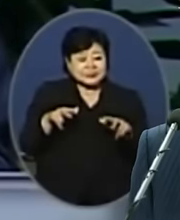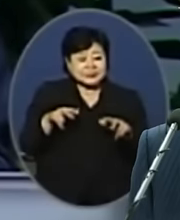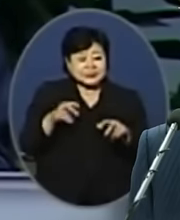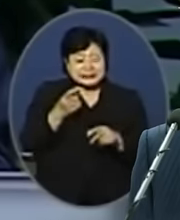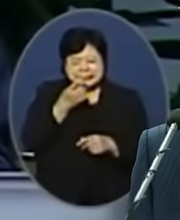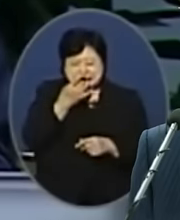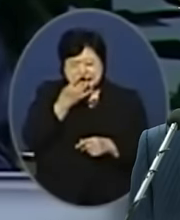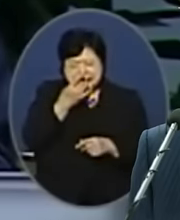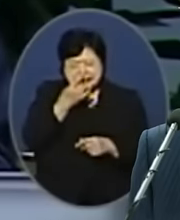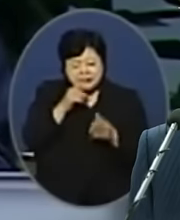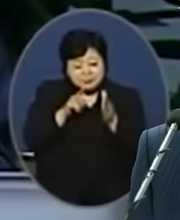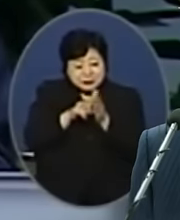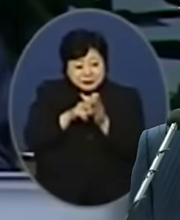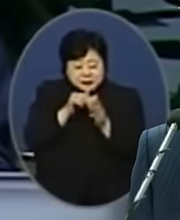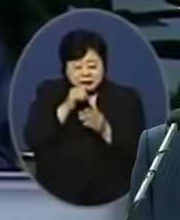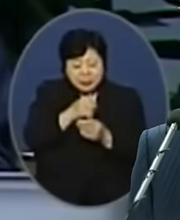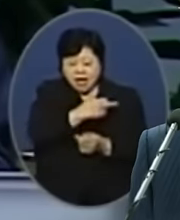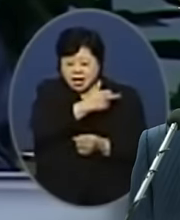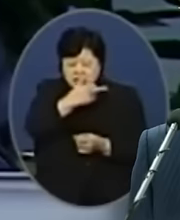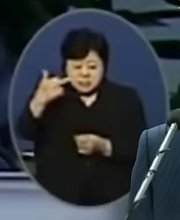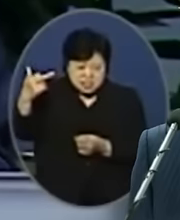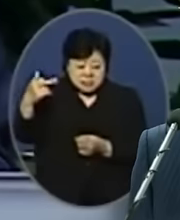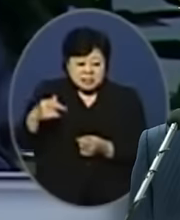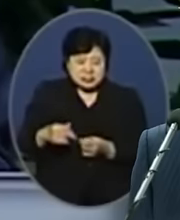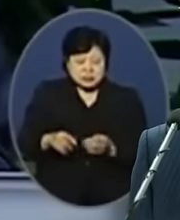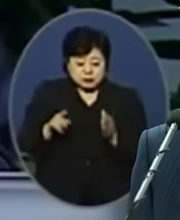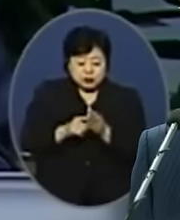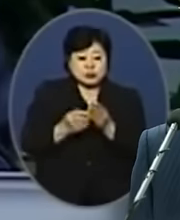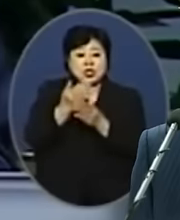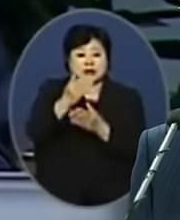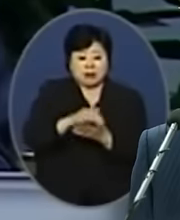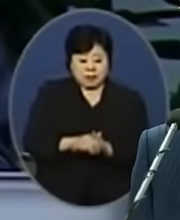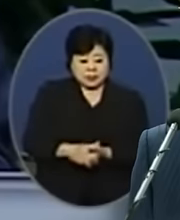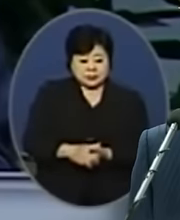개자씨 같지만은 나중에는 큰 나무가 될 수 있다.